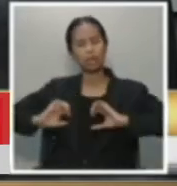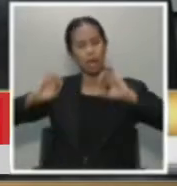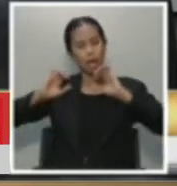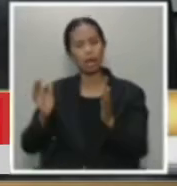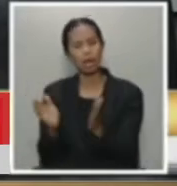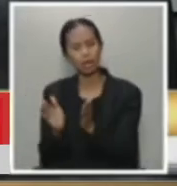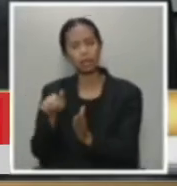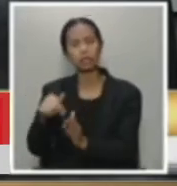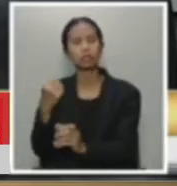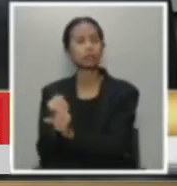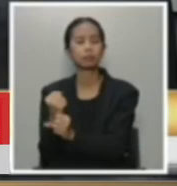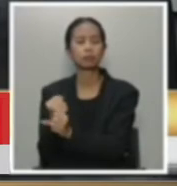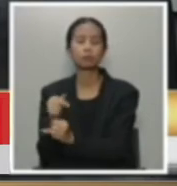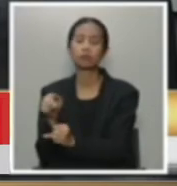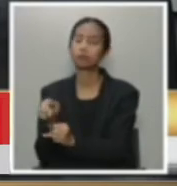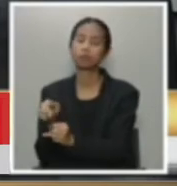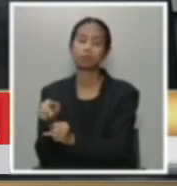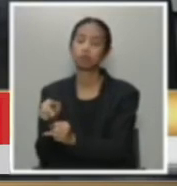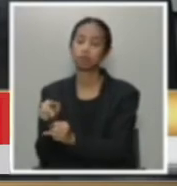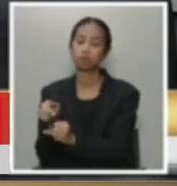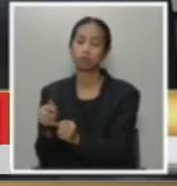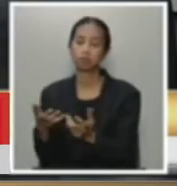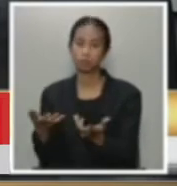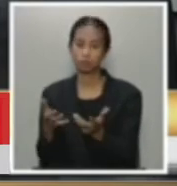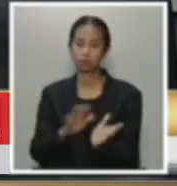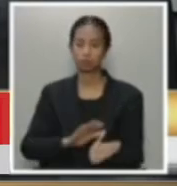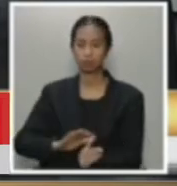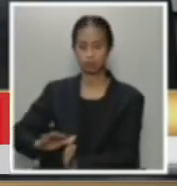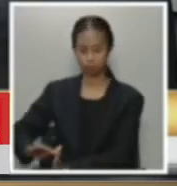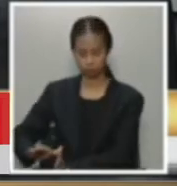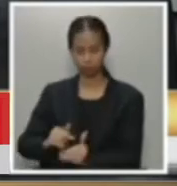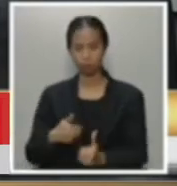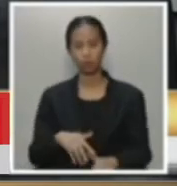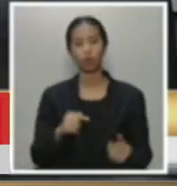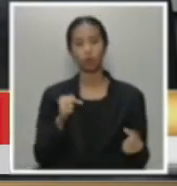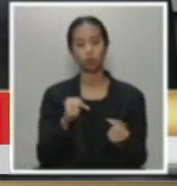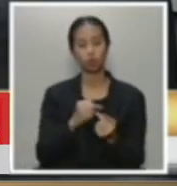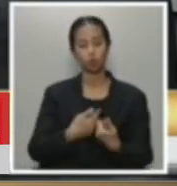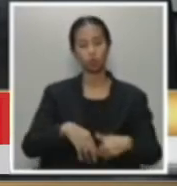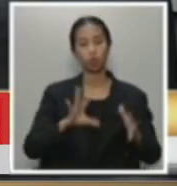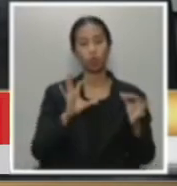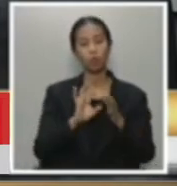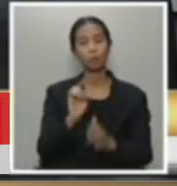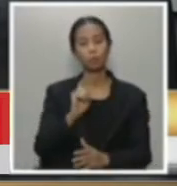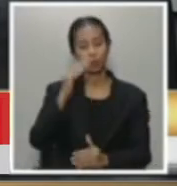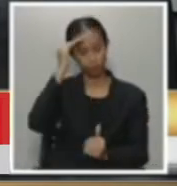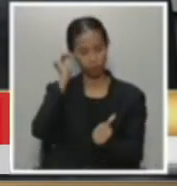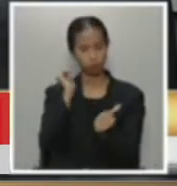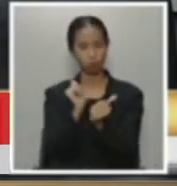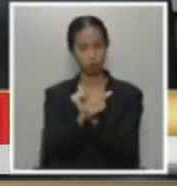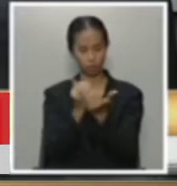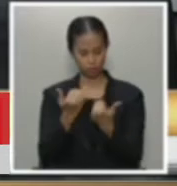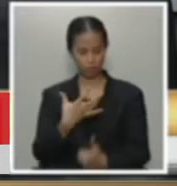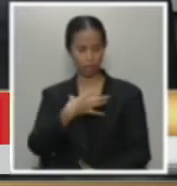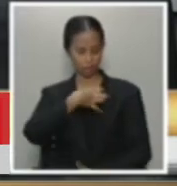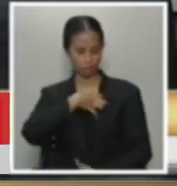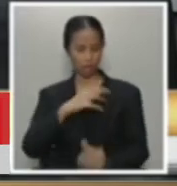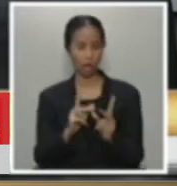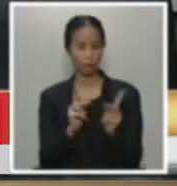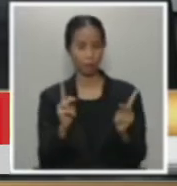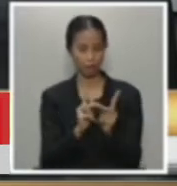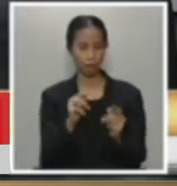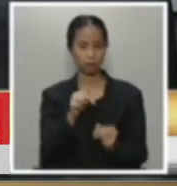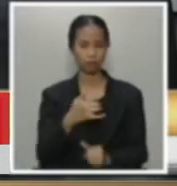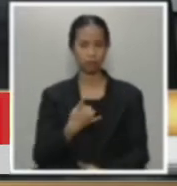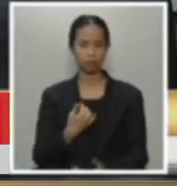ล้วด้วยทีนี้เรื่องเกี่ยวกับตำรวจเนี่ยท่านพยายามจะตั้งคณะกรรมการปฏิรูปครบมาเนี่ย